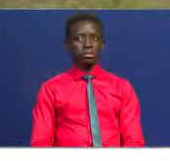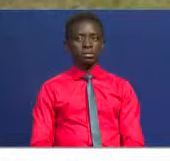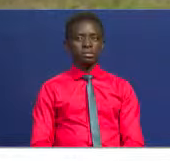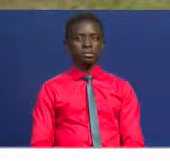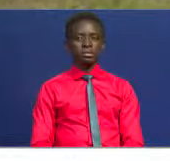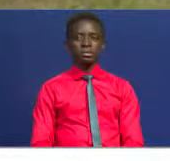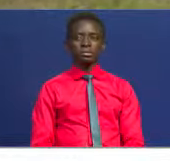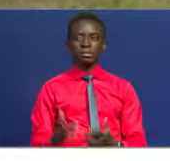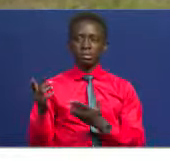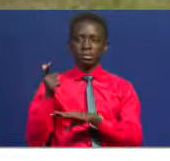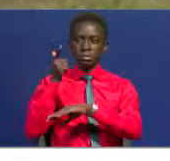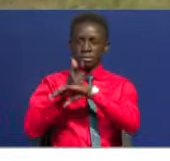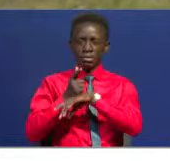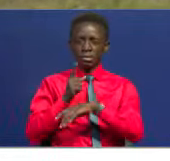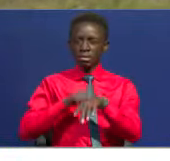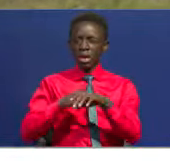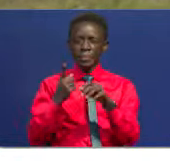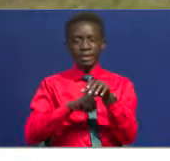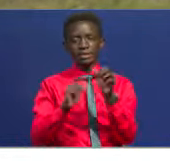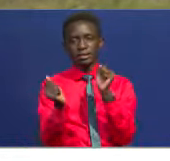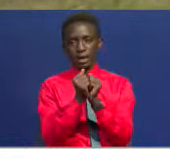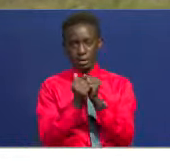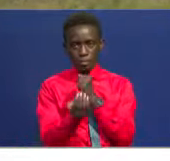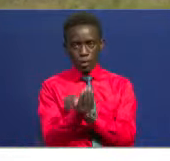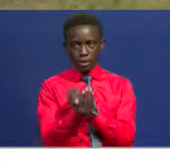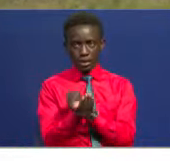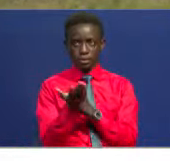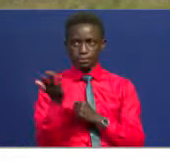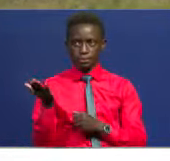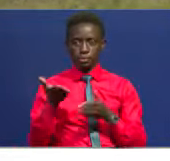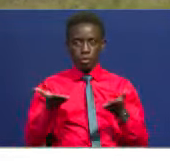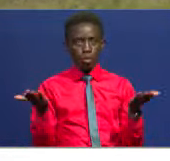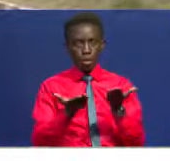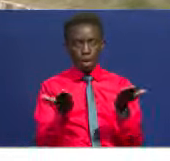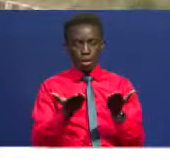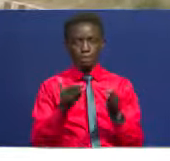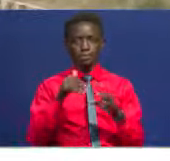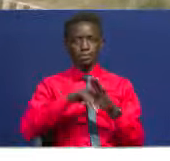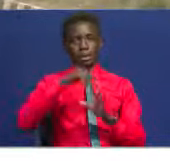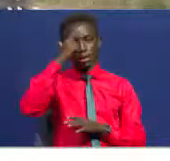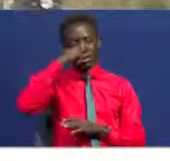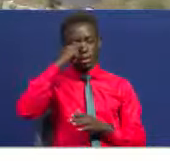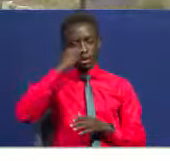Hii ni taswira ya mwendo wa saa 4 asubuhi katika barabara kuu ya Thika.